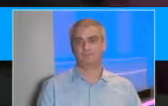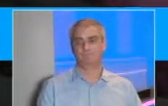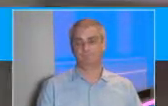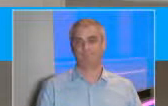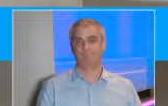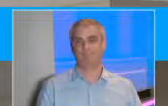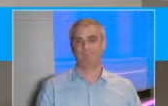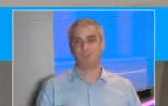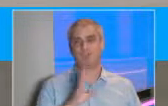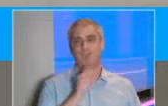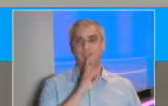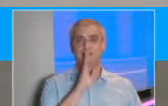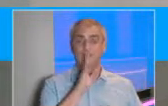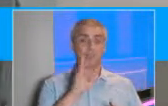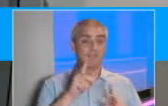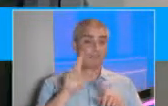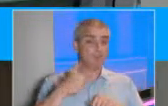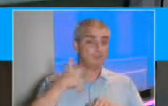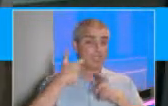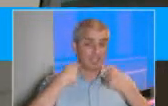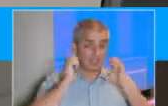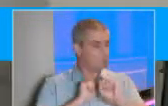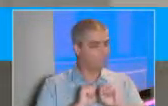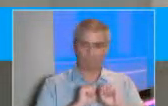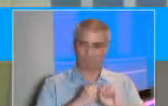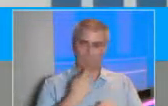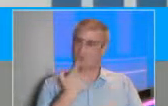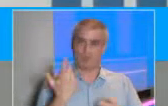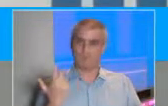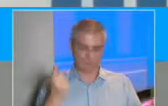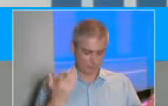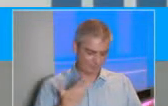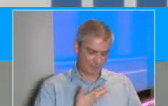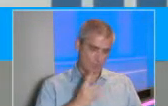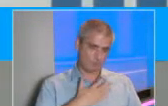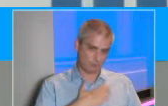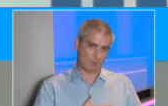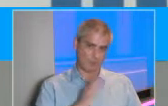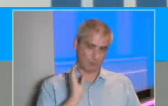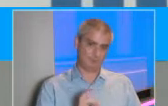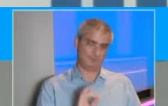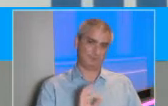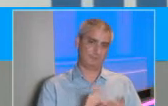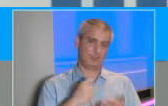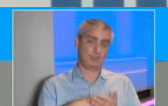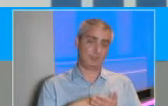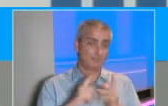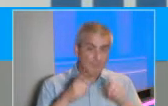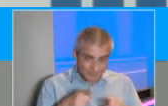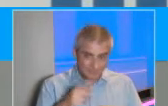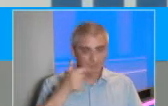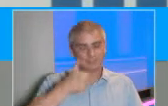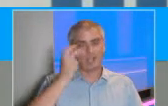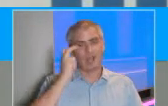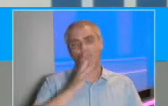גם אם שר החינוך גלנט יהיה איתם, זה עדיין לא אומר שהם יקבלו את מה שהם רוצים מהאוצר, במקרה הזה השר גלנט